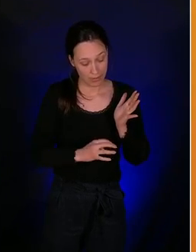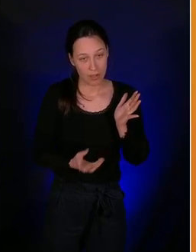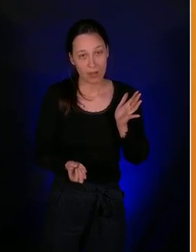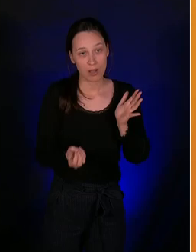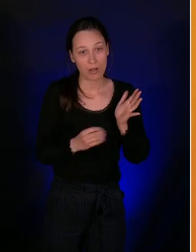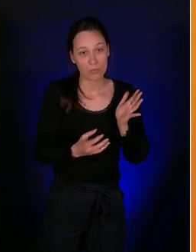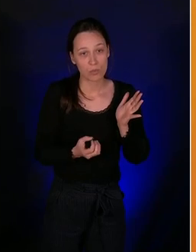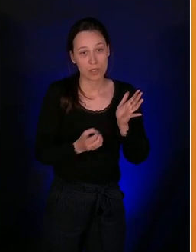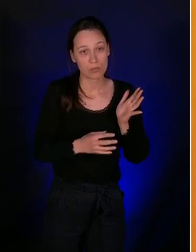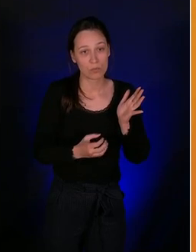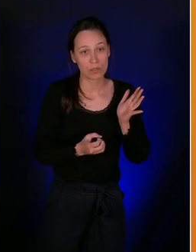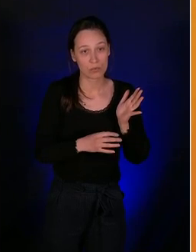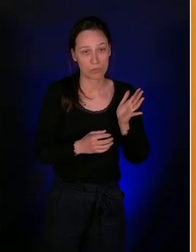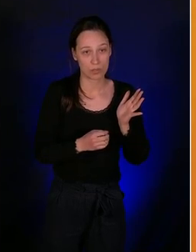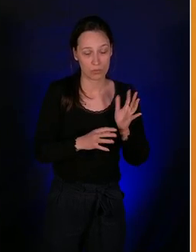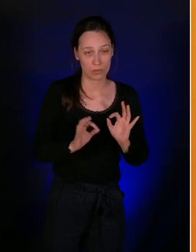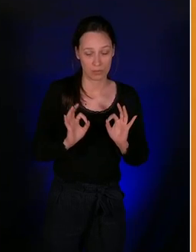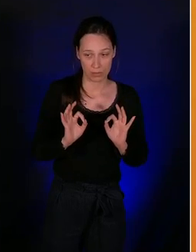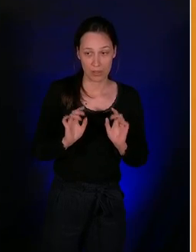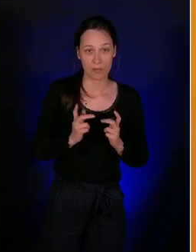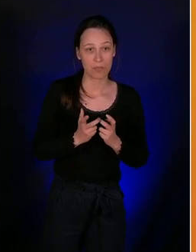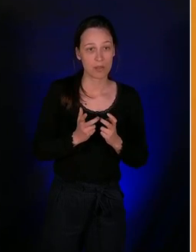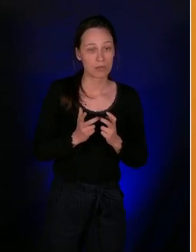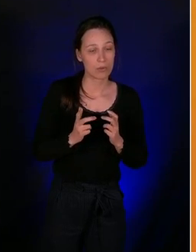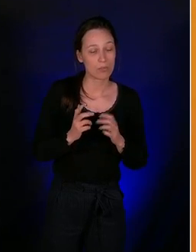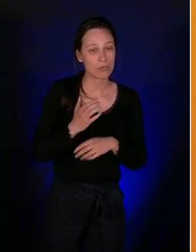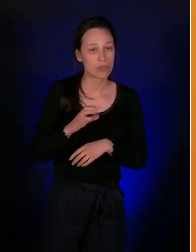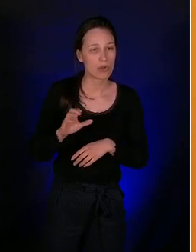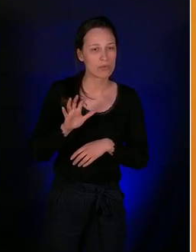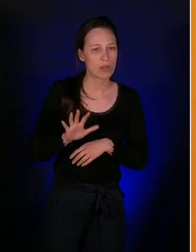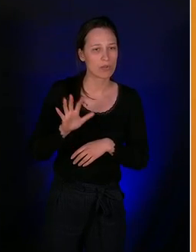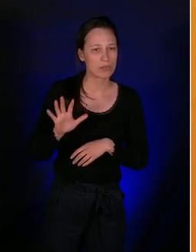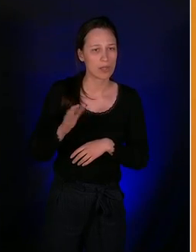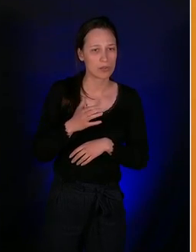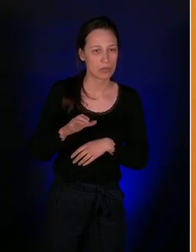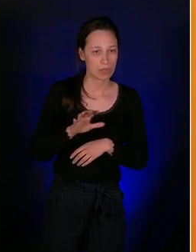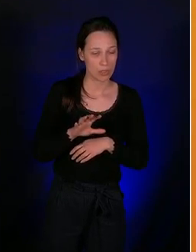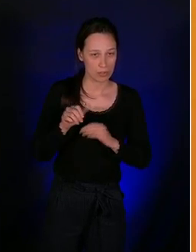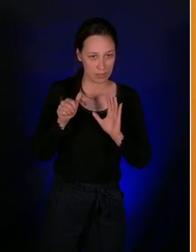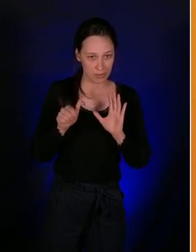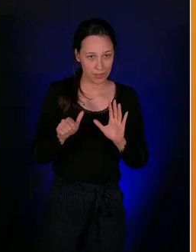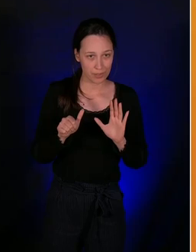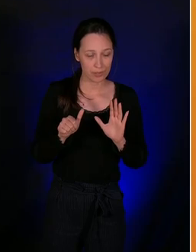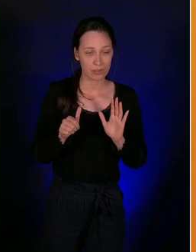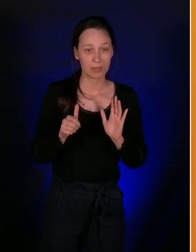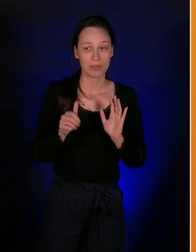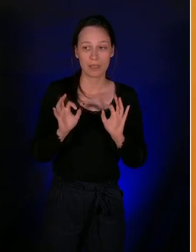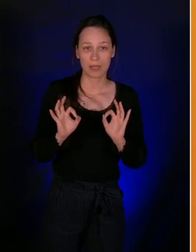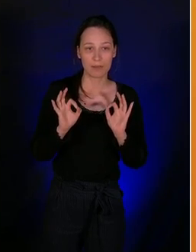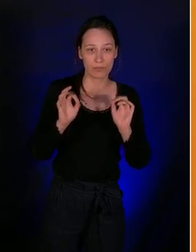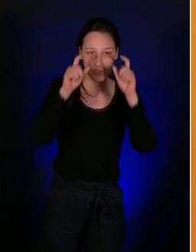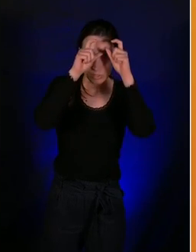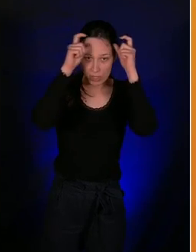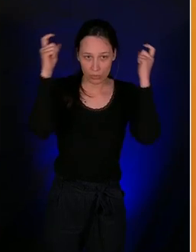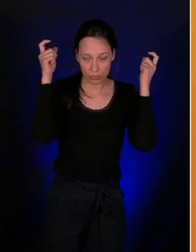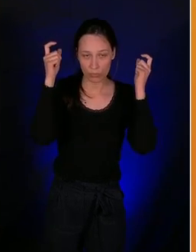références-là, et notamment au 155-156 aussi, sur les statuts de la fonction